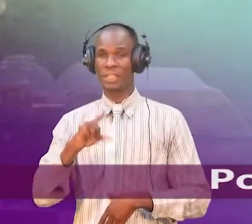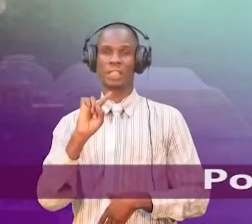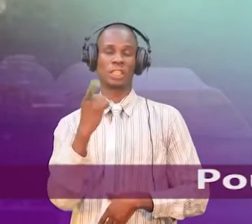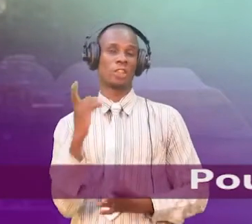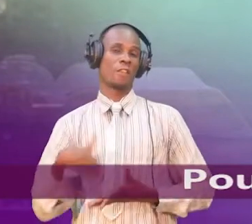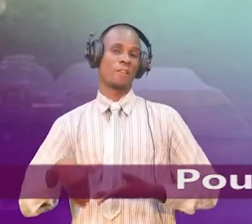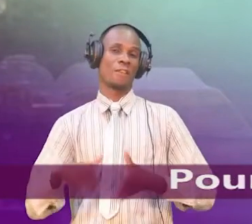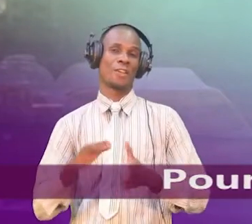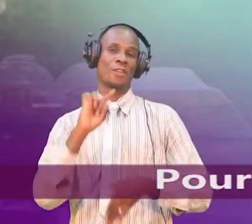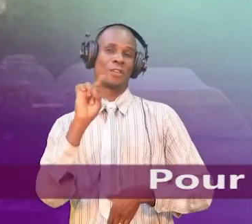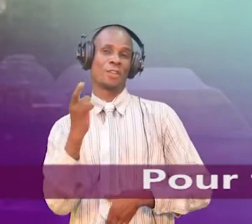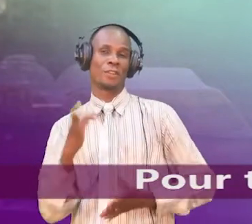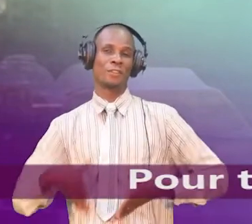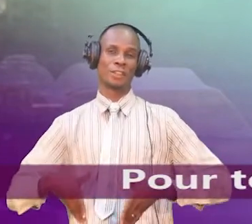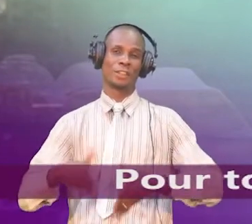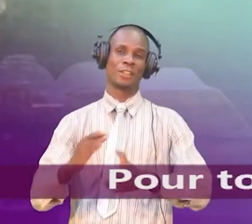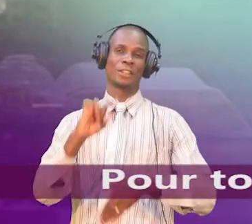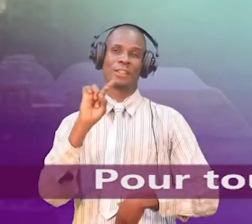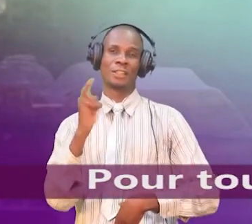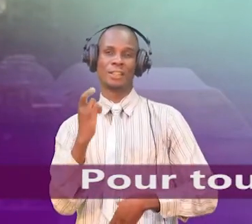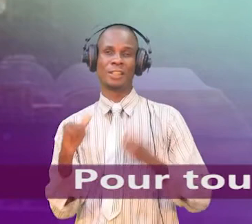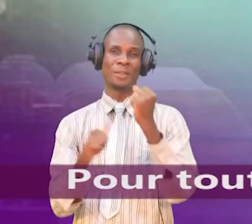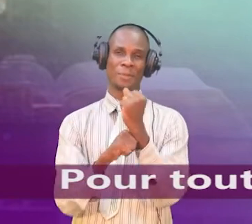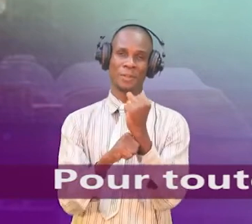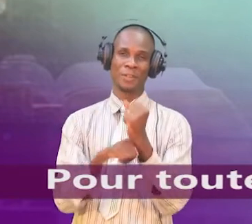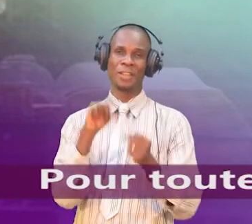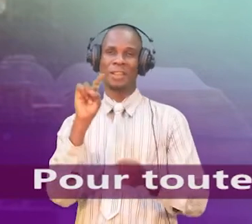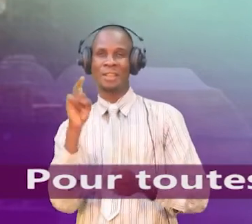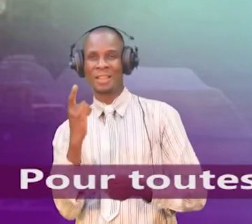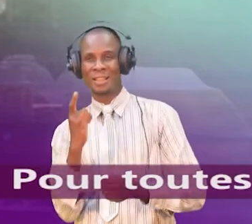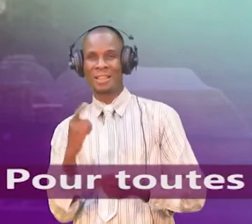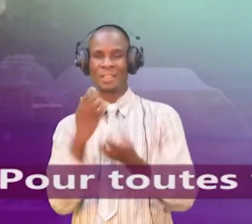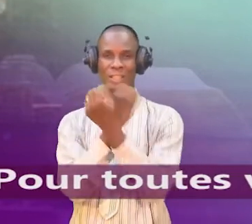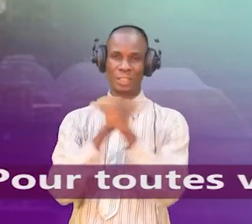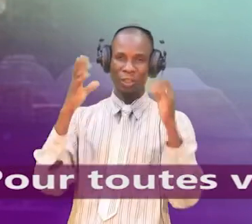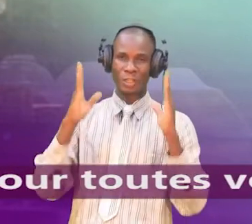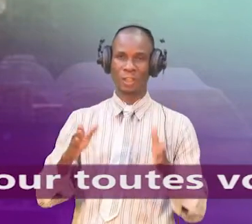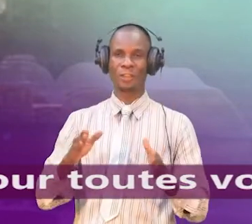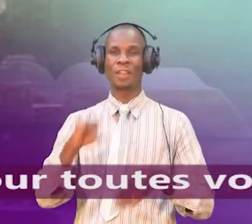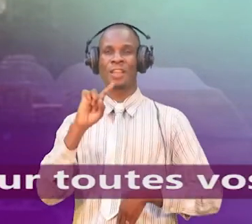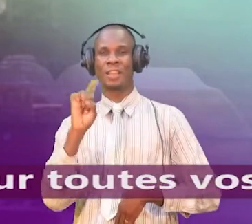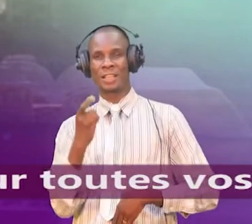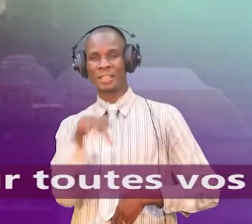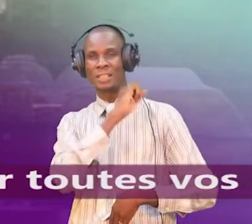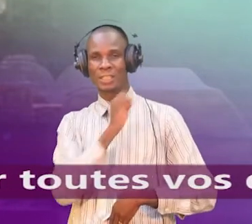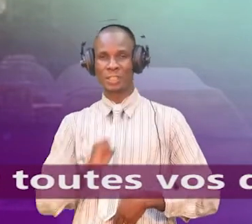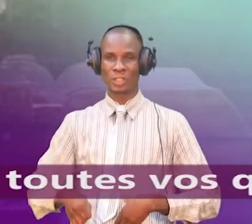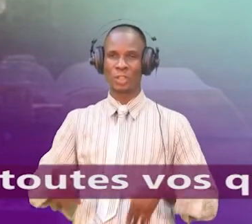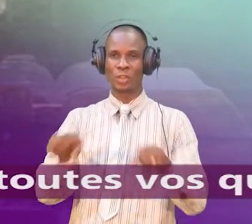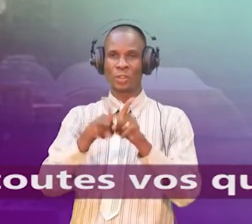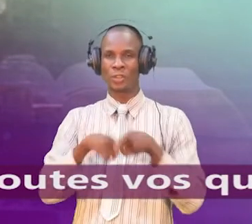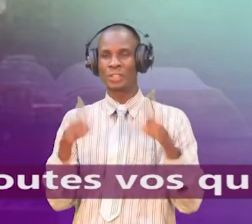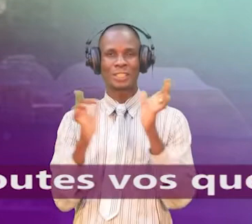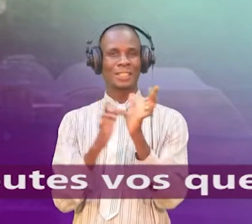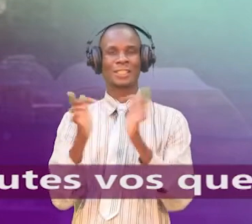lobiko? Ndenge balobaki ete banzela nyonso ekomisaka na loma, kasi yebe ete banzela nyonso ekomisaka na lola te. Kaka